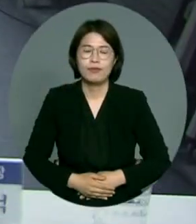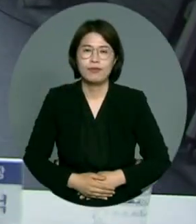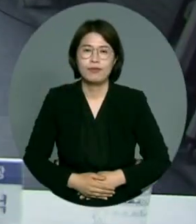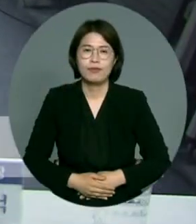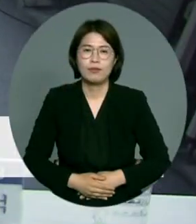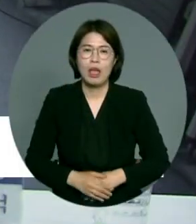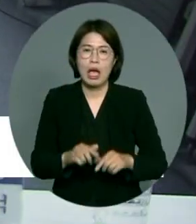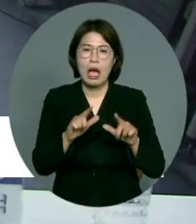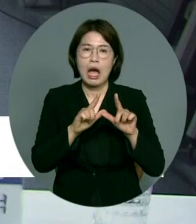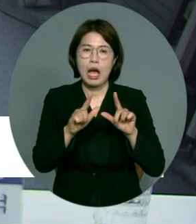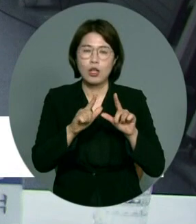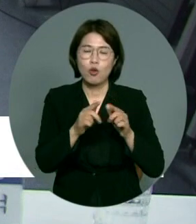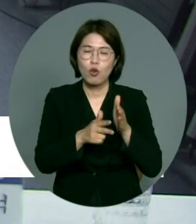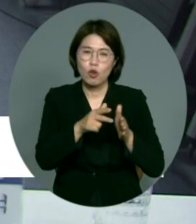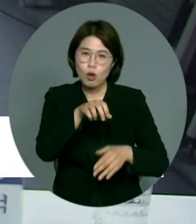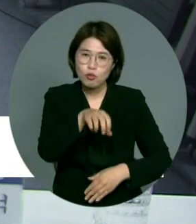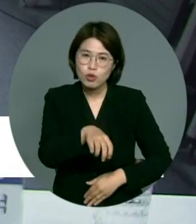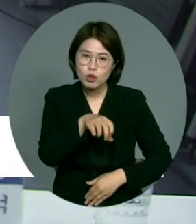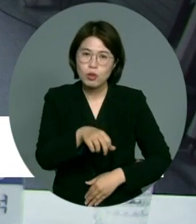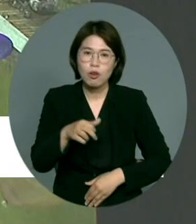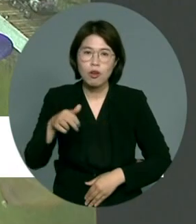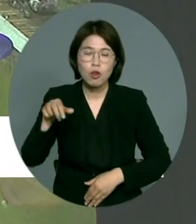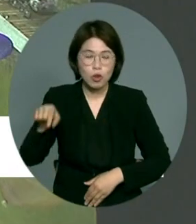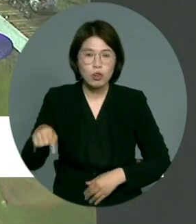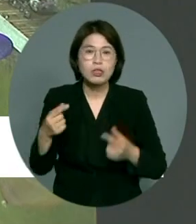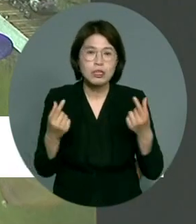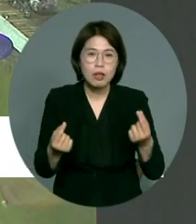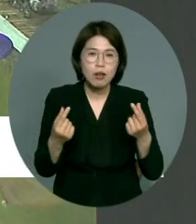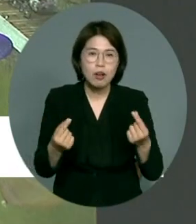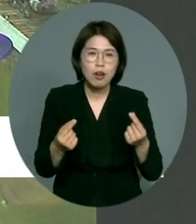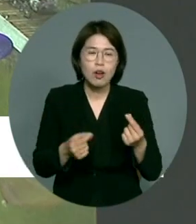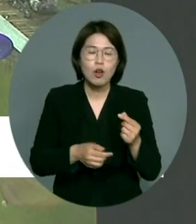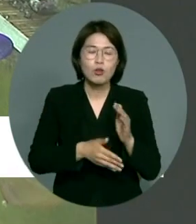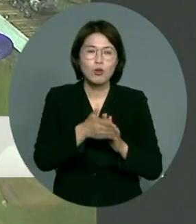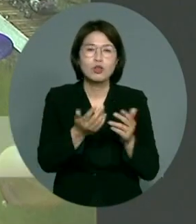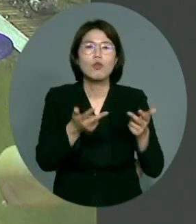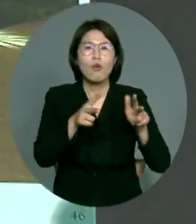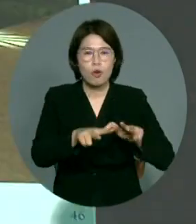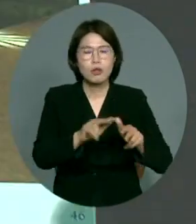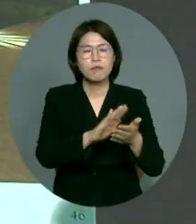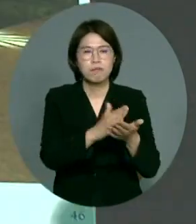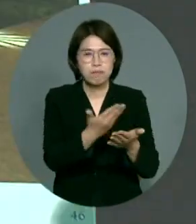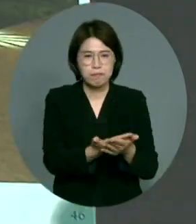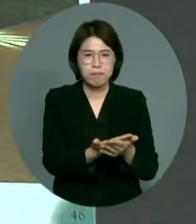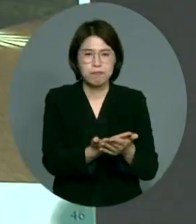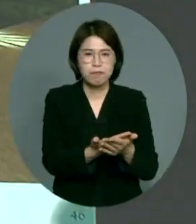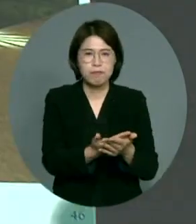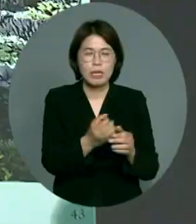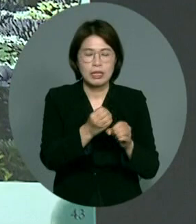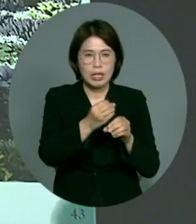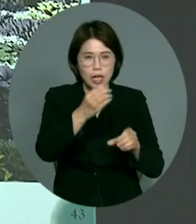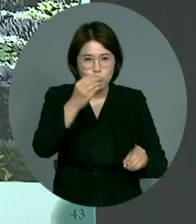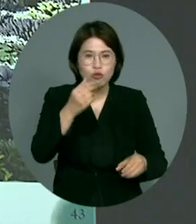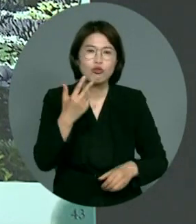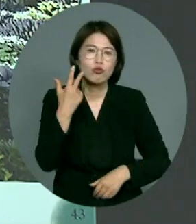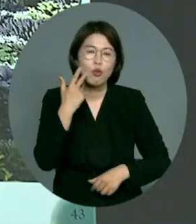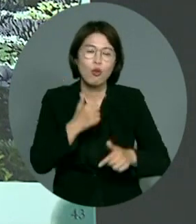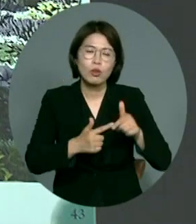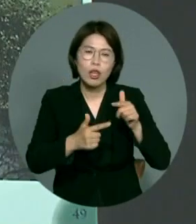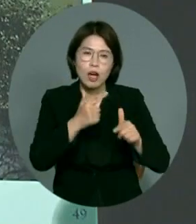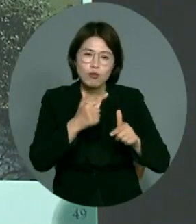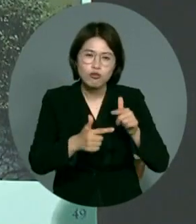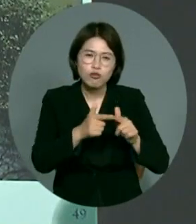옛 안동역 부지도 경의선 숲길 처럼 도심 공원으로 재개발 됩니다 대나무와 소나무 벚나무 가